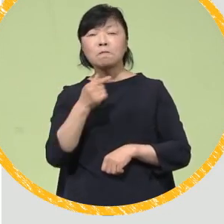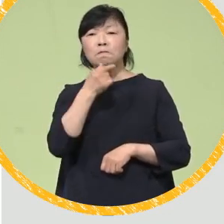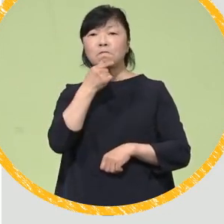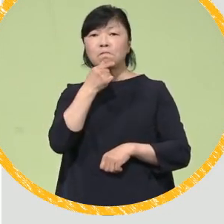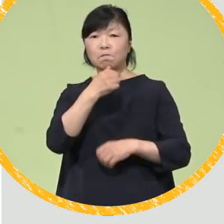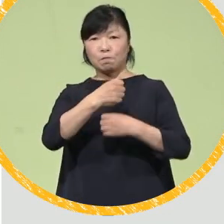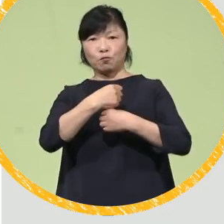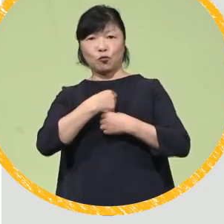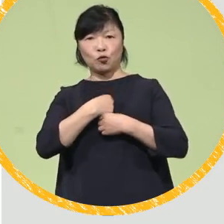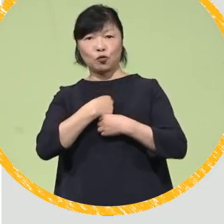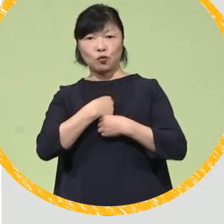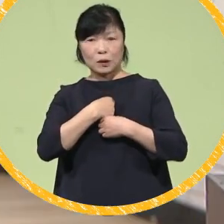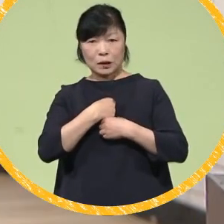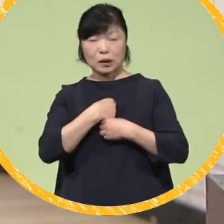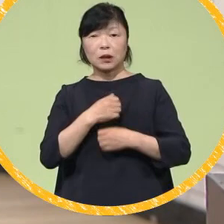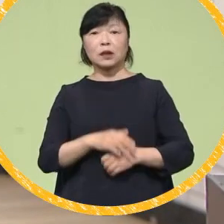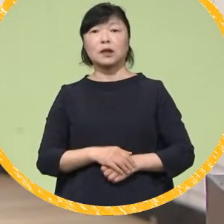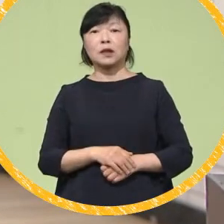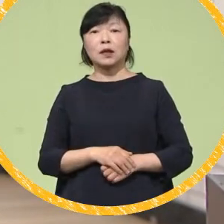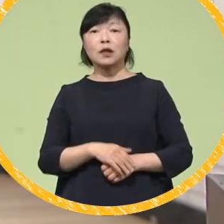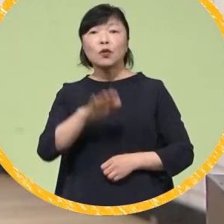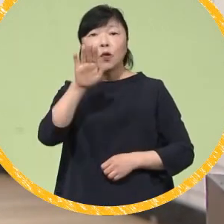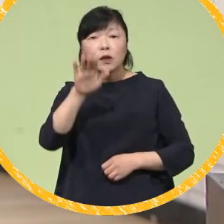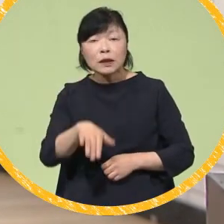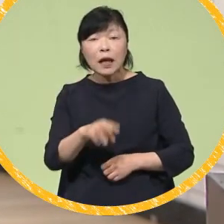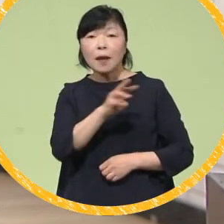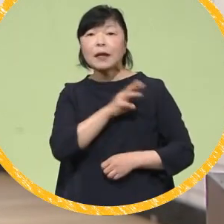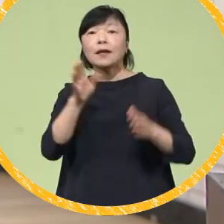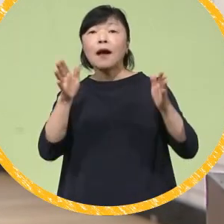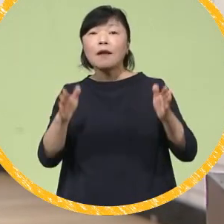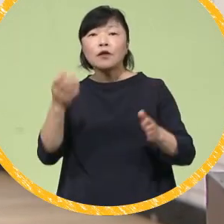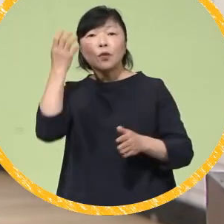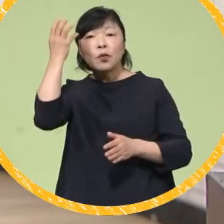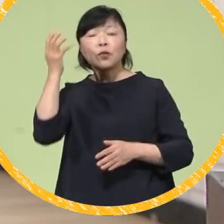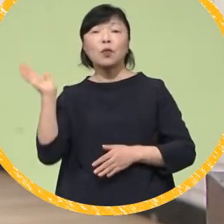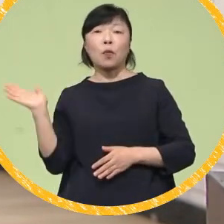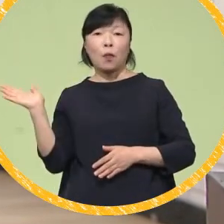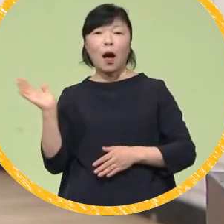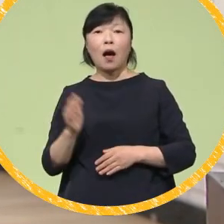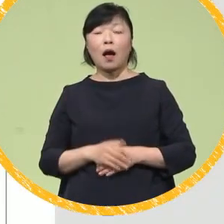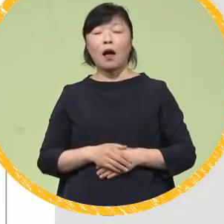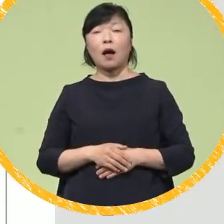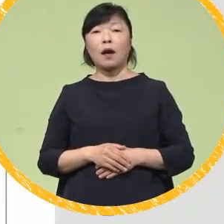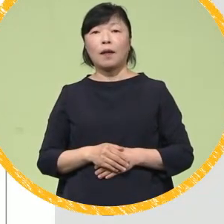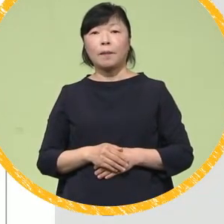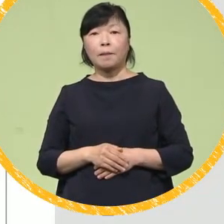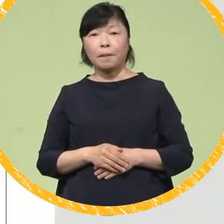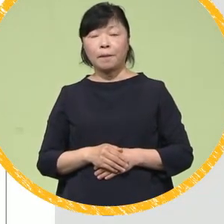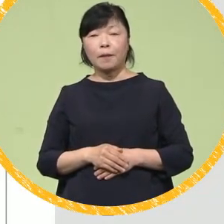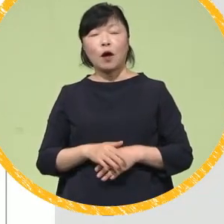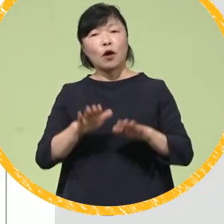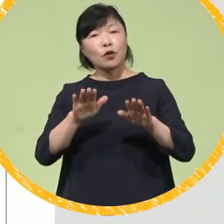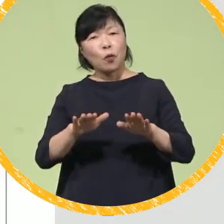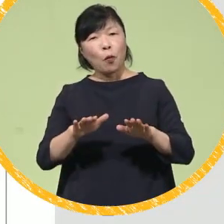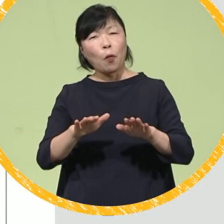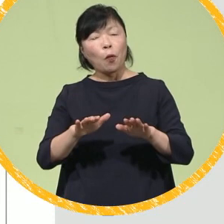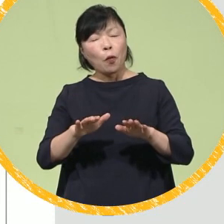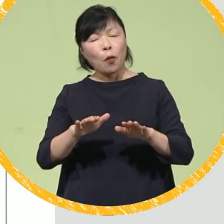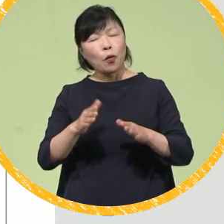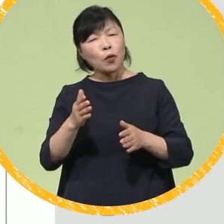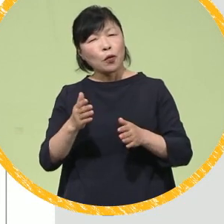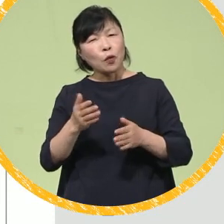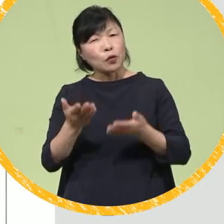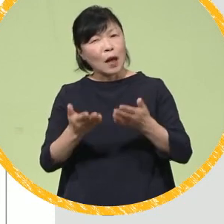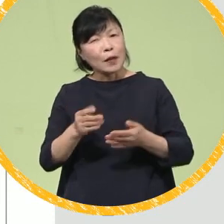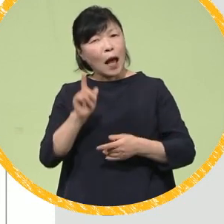戒だよというのになります。そしてその下3日間の予測になるんですけども、これを見ると今日よりも明日の方が